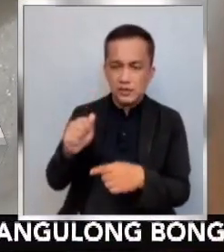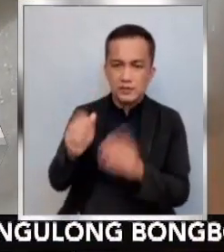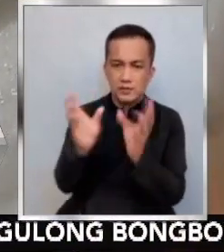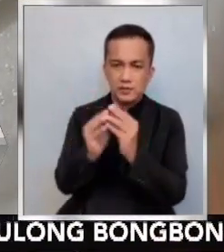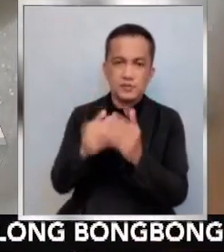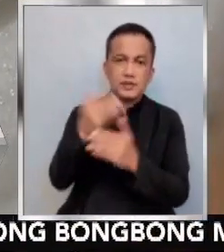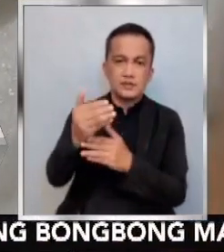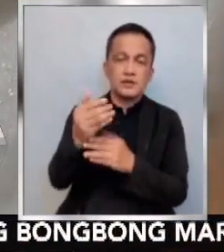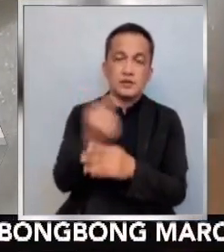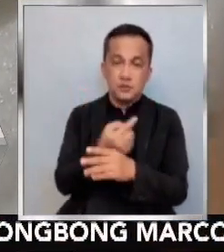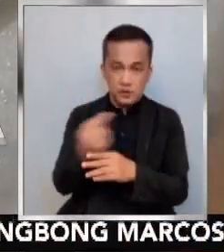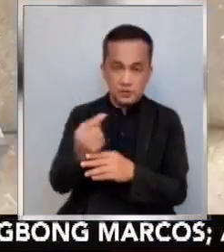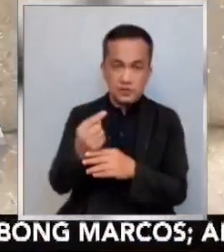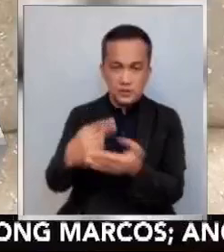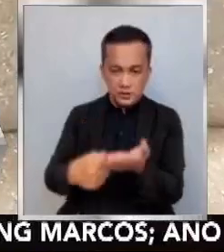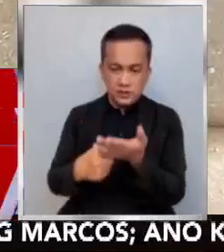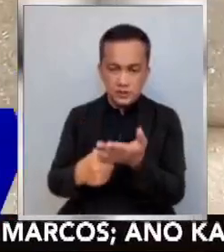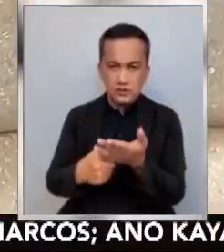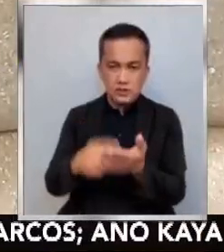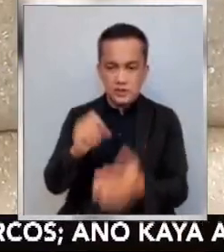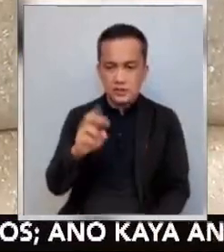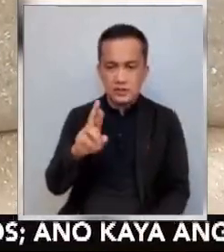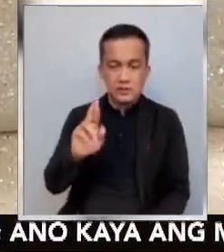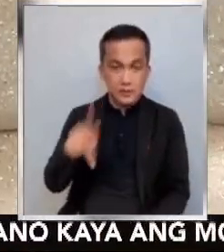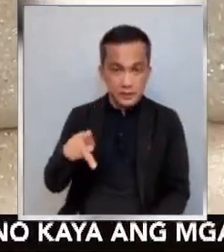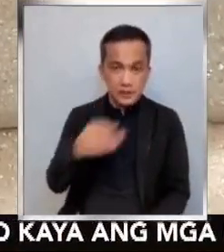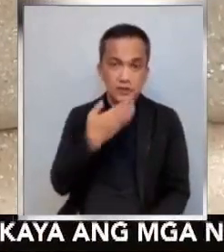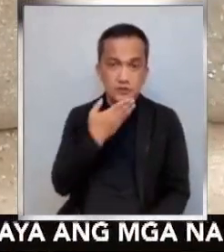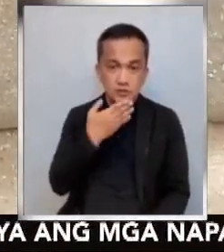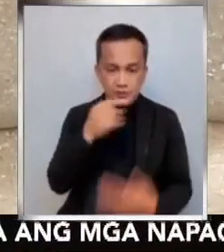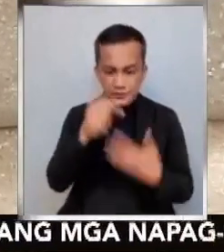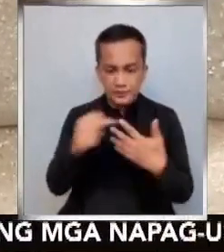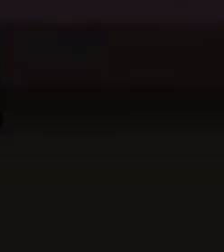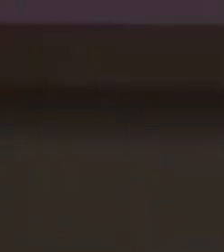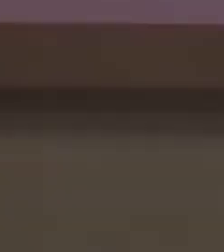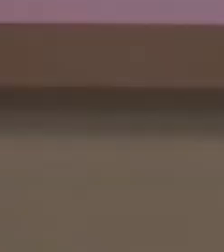sa suggested retail price ng asukal at iba pang issue.